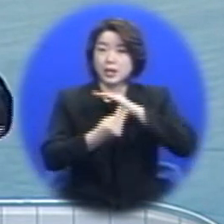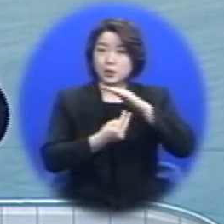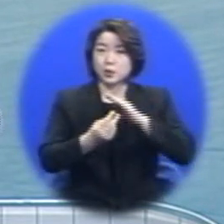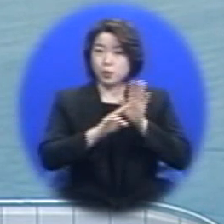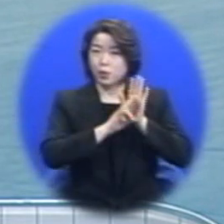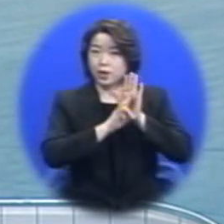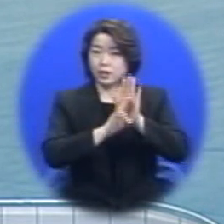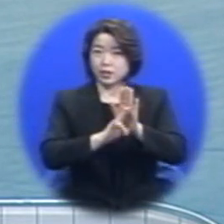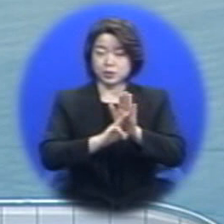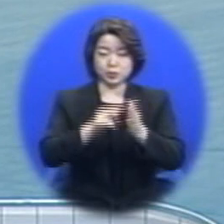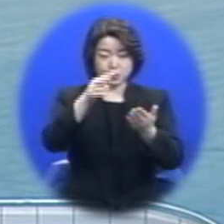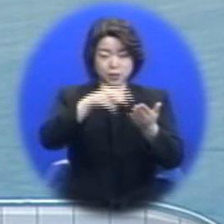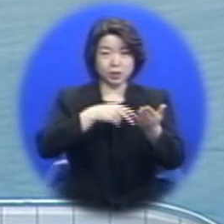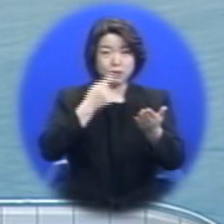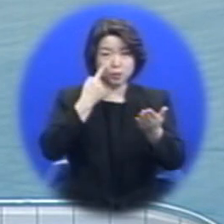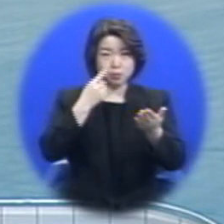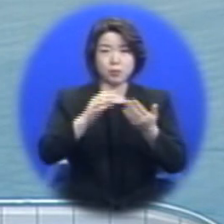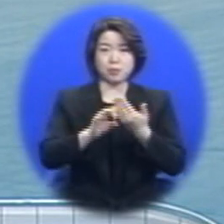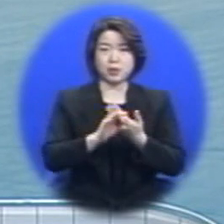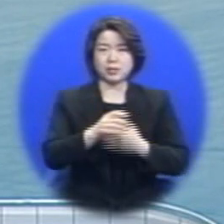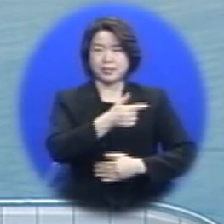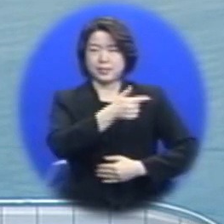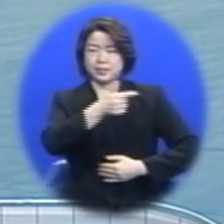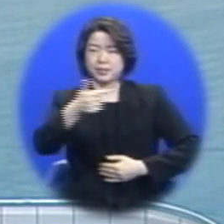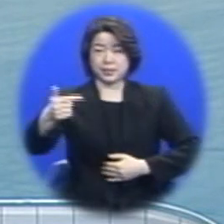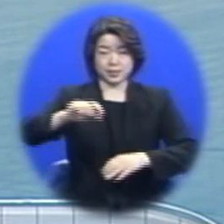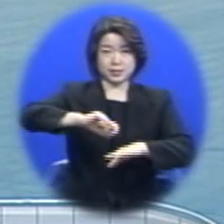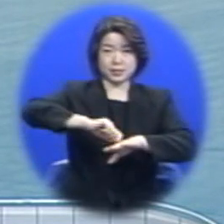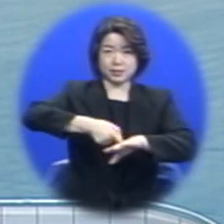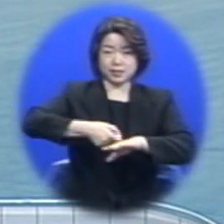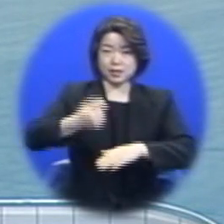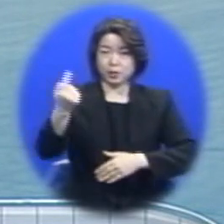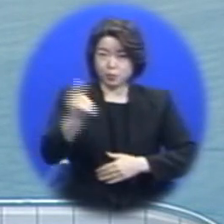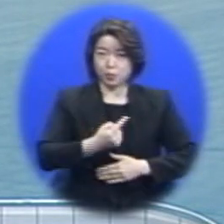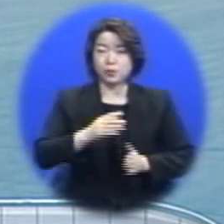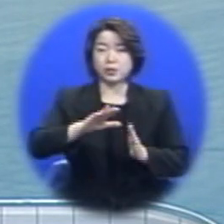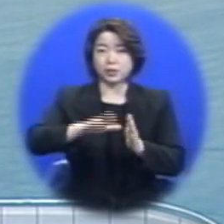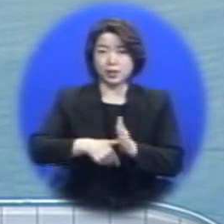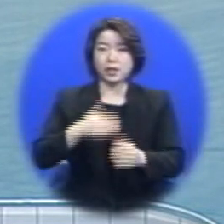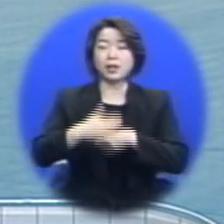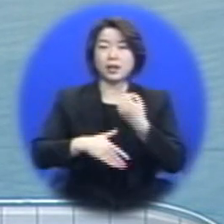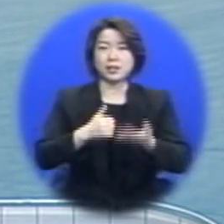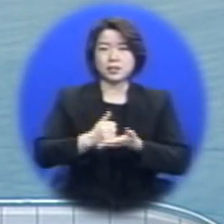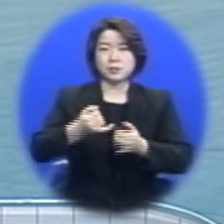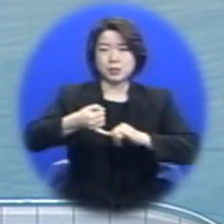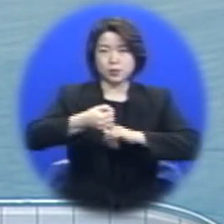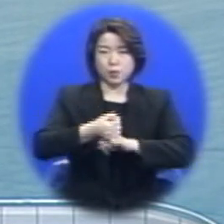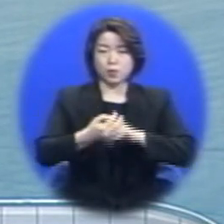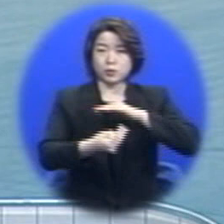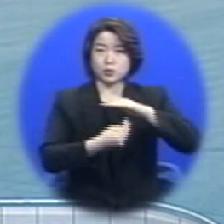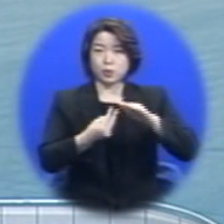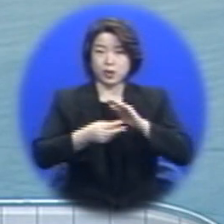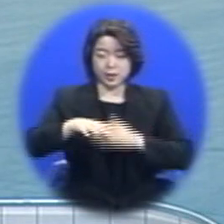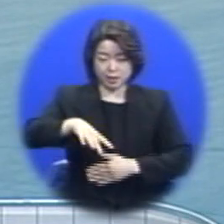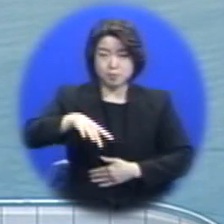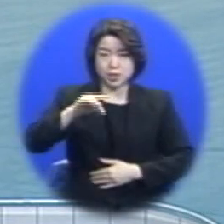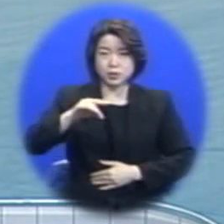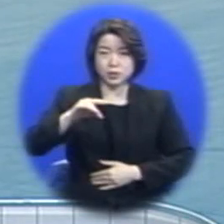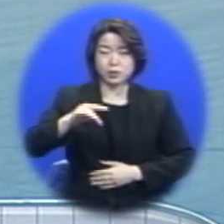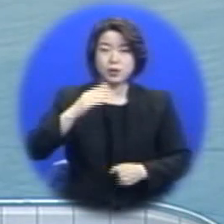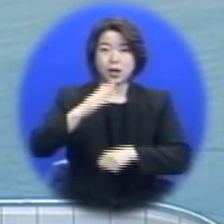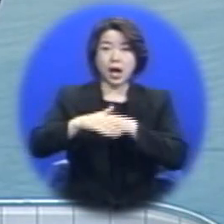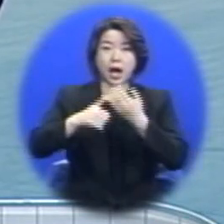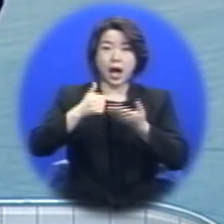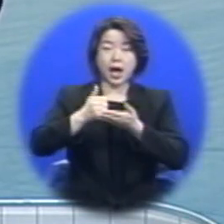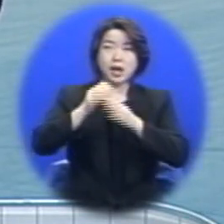요한계시록을 가만히 읽어보면 큰 재앙이 임할 때 하나님은 반드시 요한에게 먼저